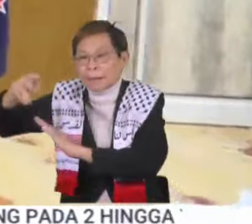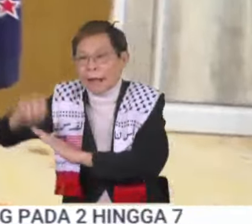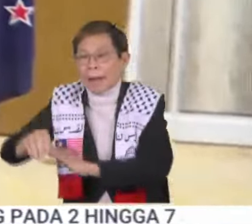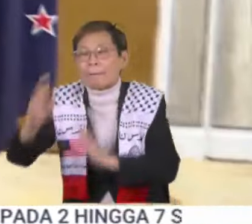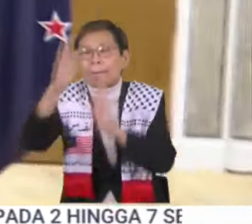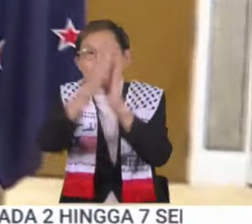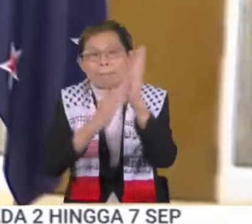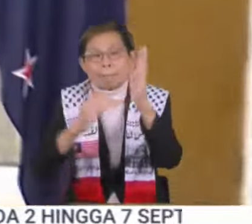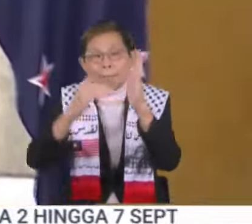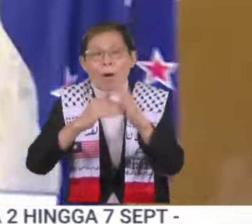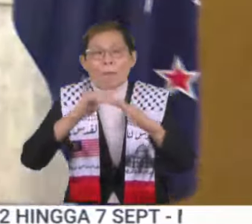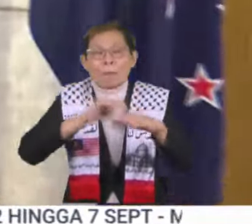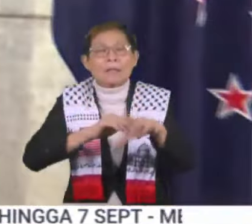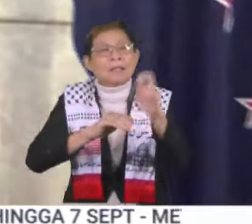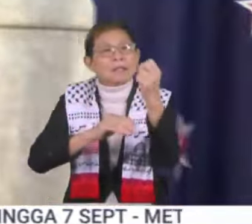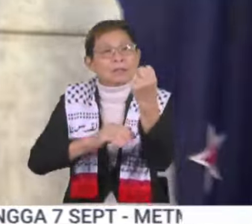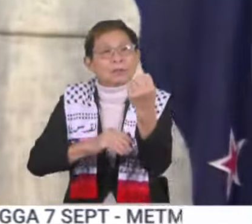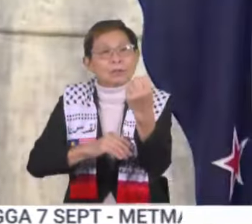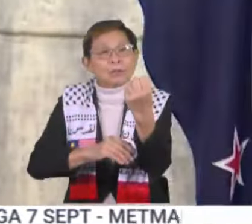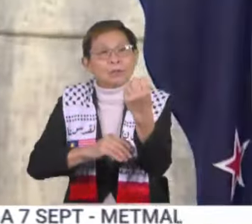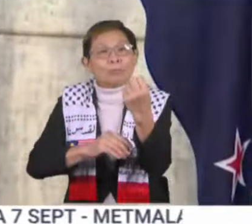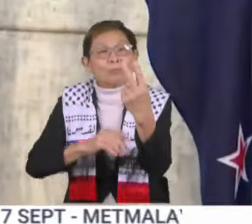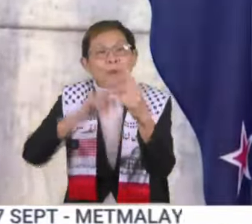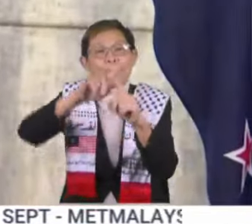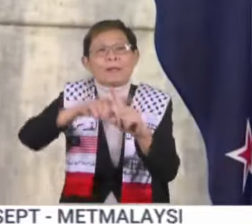Perdana Menteri pada November 2023.